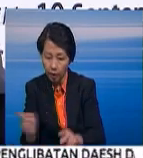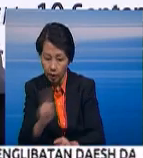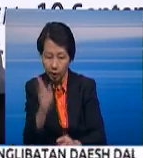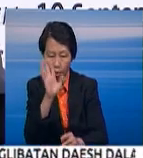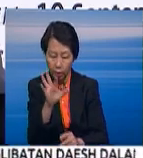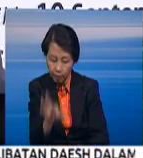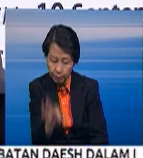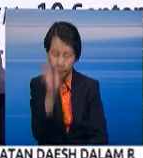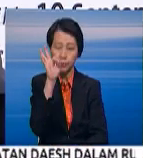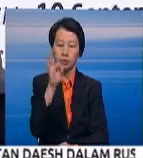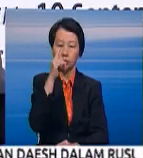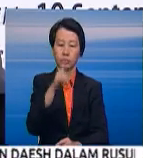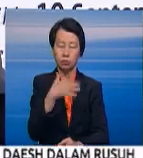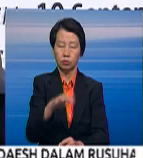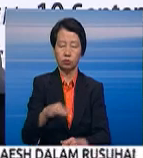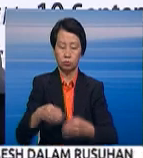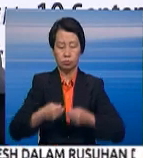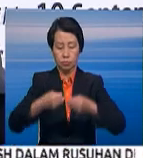akan dapat memenuhi